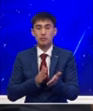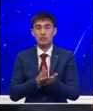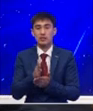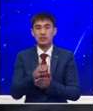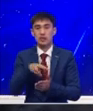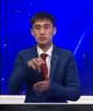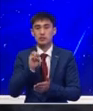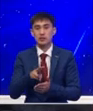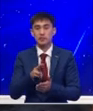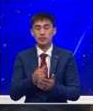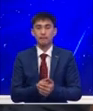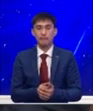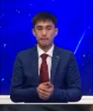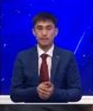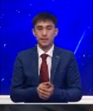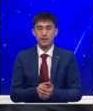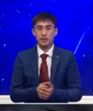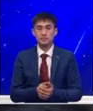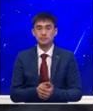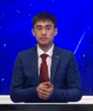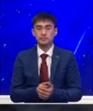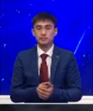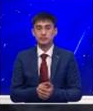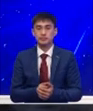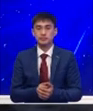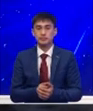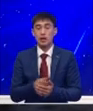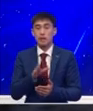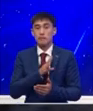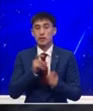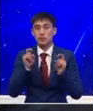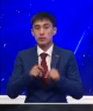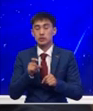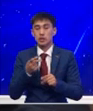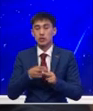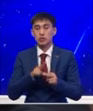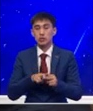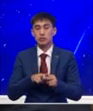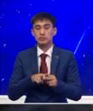МСЭ, на медико-социальную экспертизу. Были посетители, которые